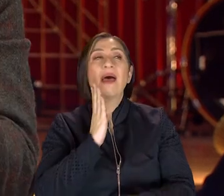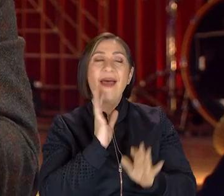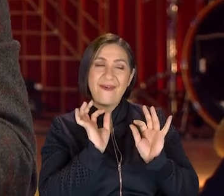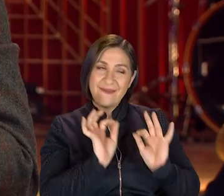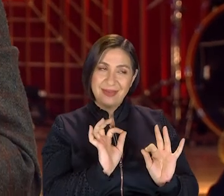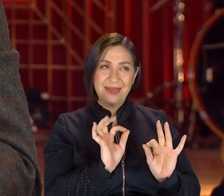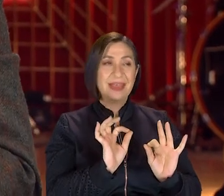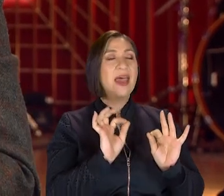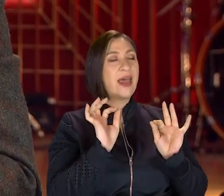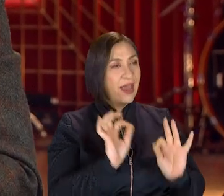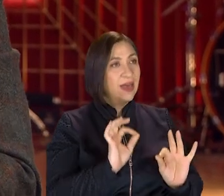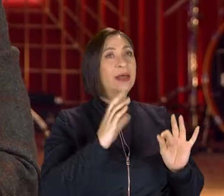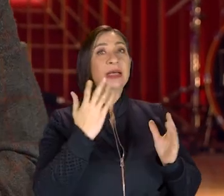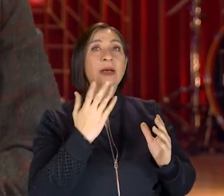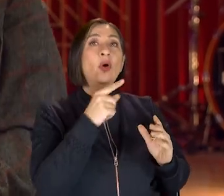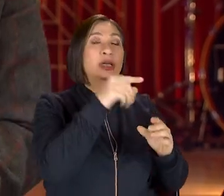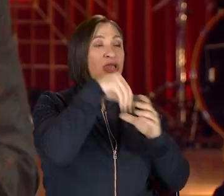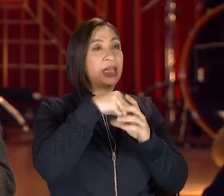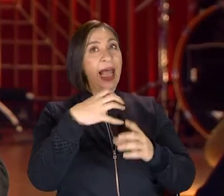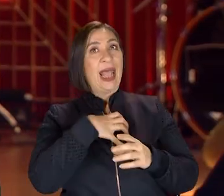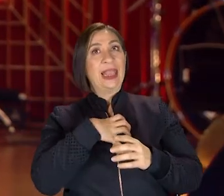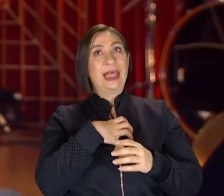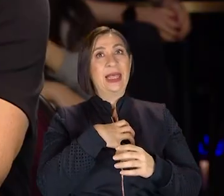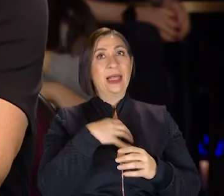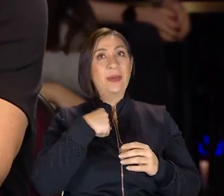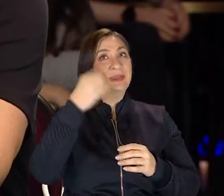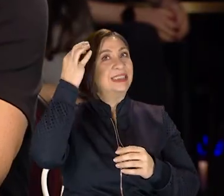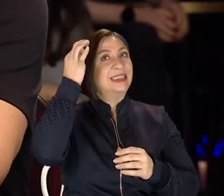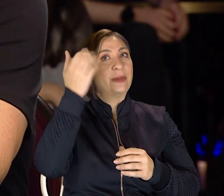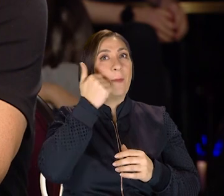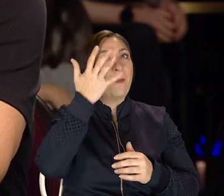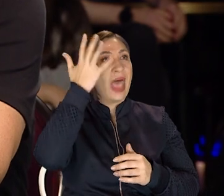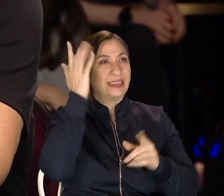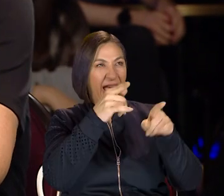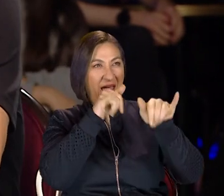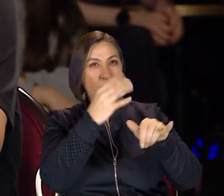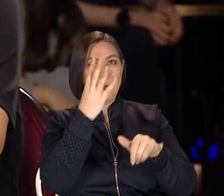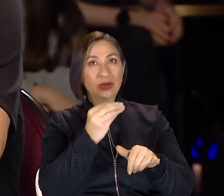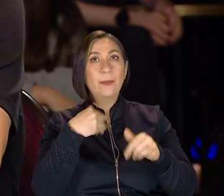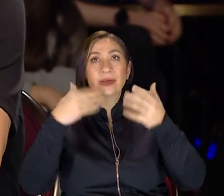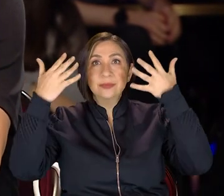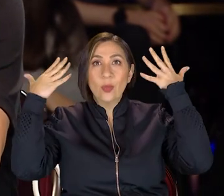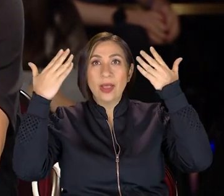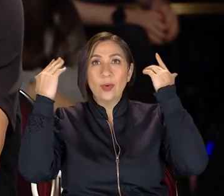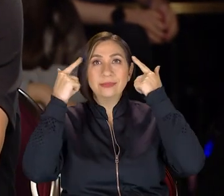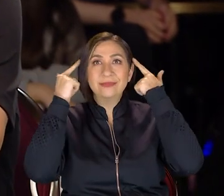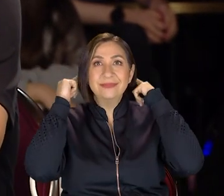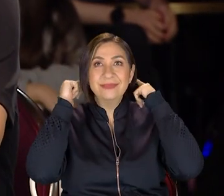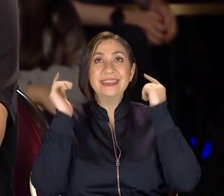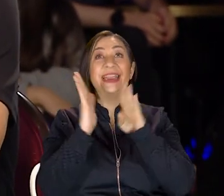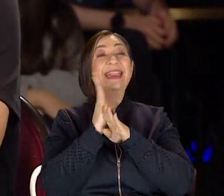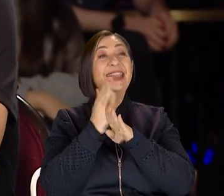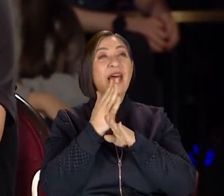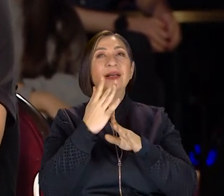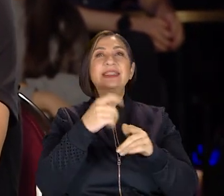Hı? Ya tabii trikler var yani. Mesela şimdi benim saçım şöyle beyazlasa Mesela ben şu yanları boyatıyorum, tamam mı? Evet.